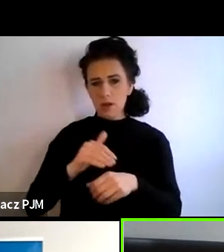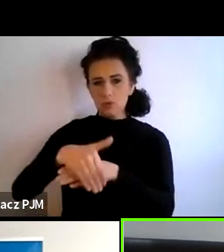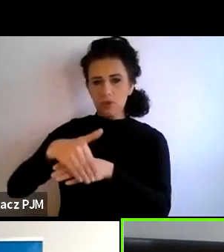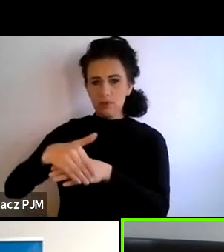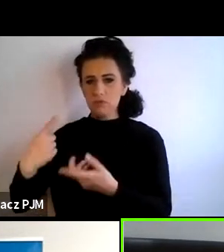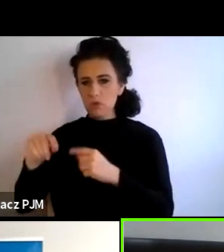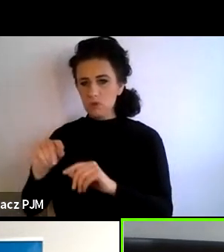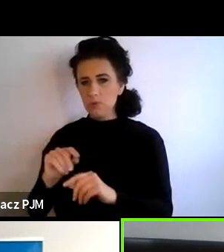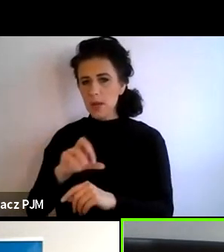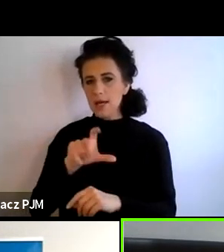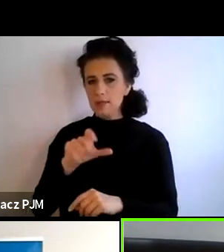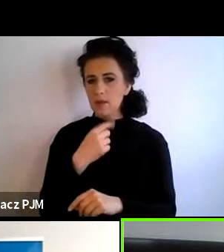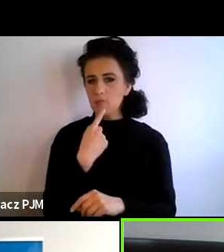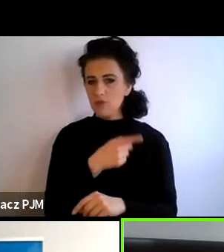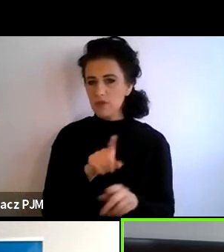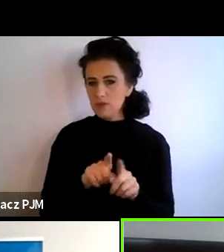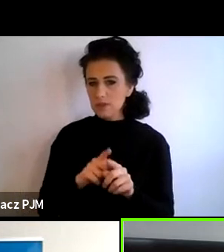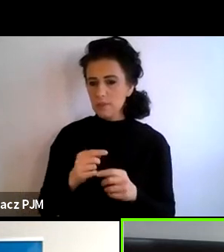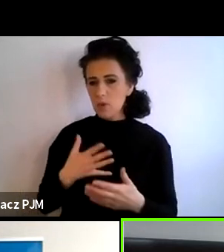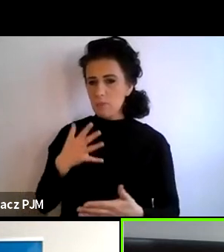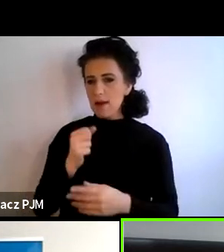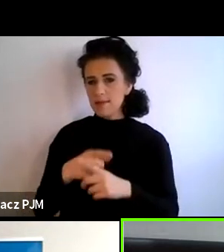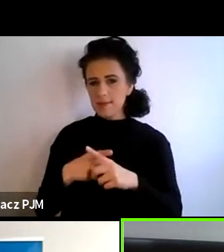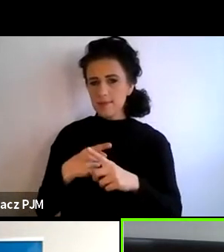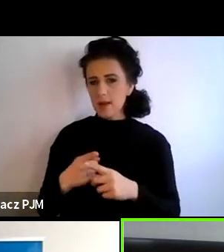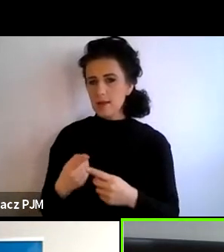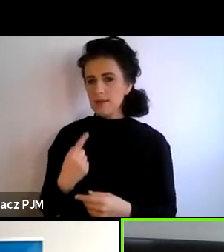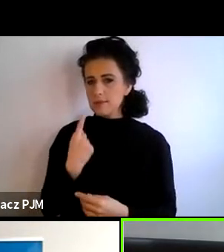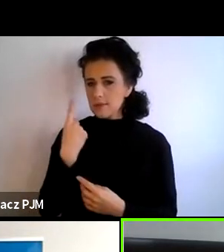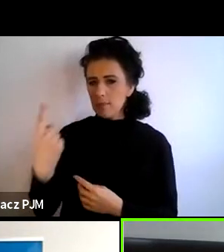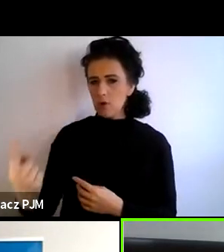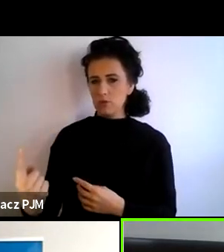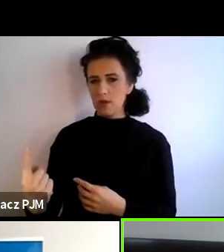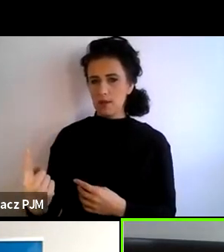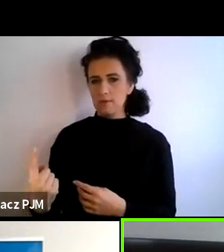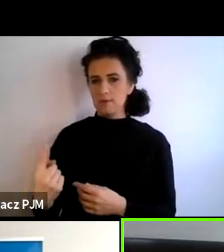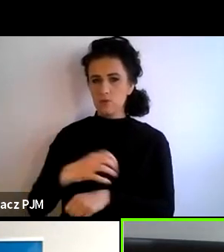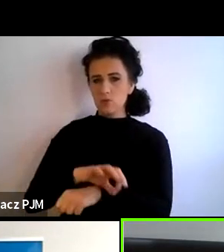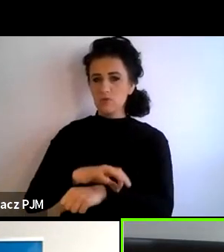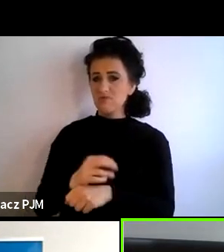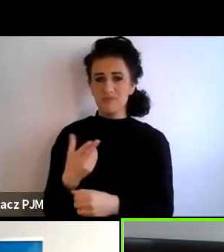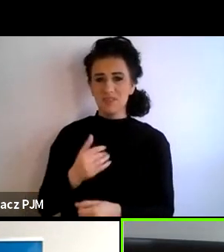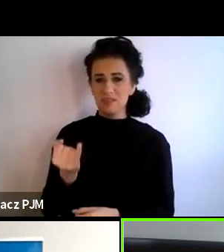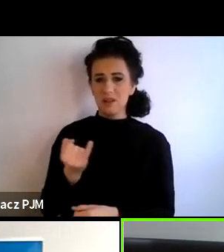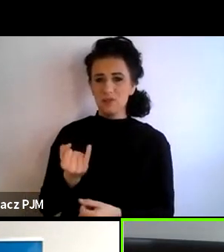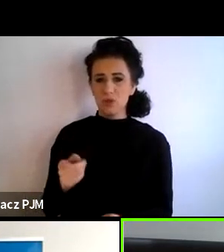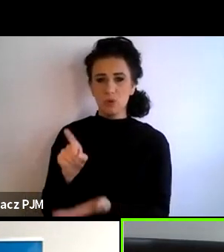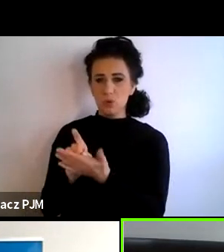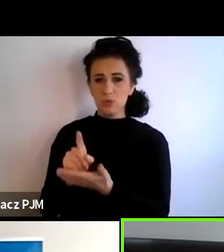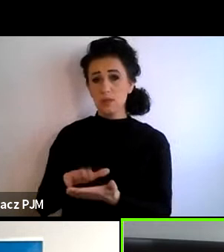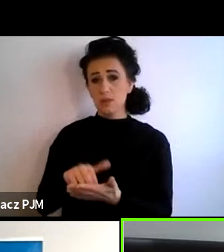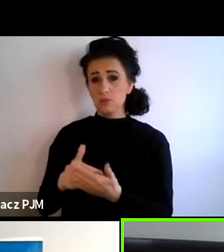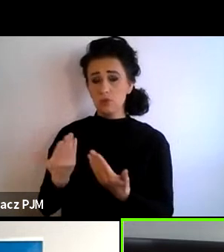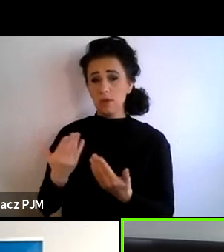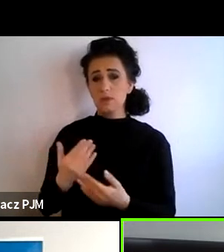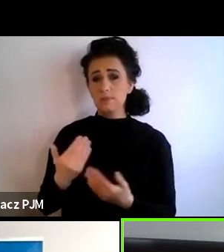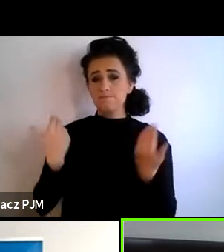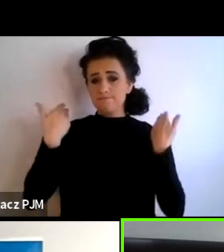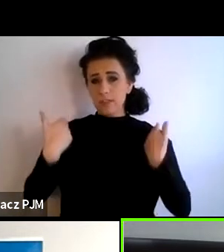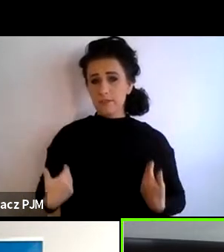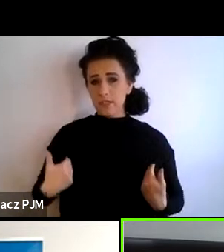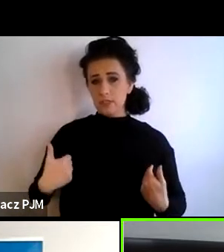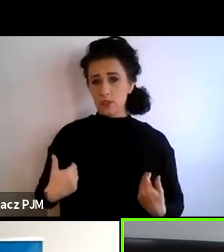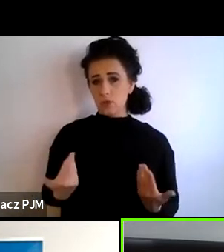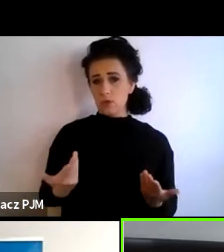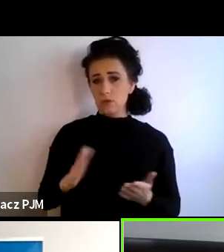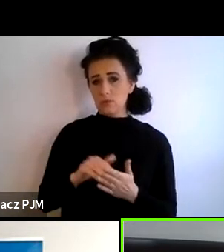żeby maksymalnie usamodzielnić, ale nie zawsze się daje. Jeżeli mamy studenta, który z powodów fizjologicznych i własnej nieśmiałości,